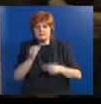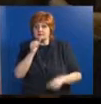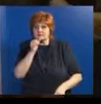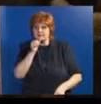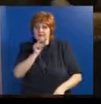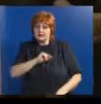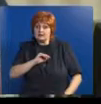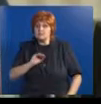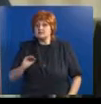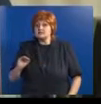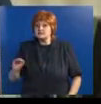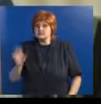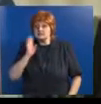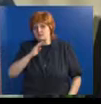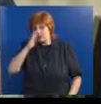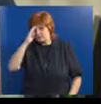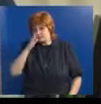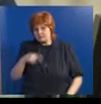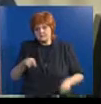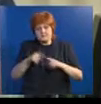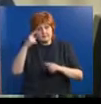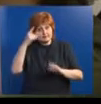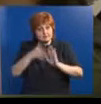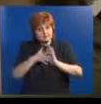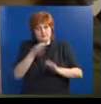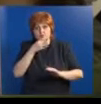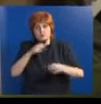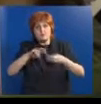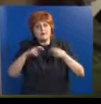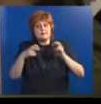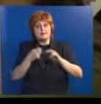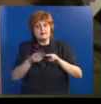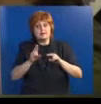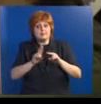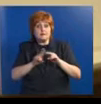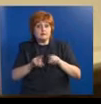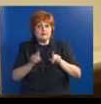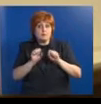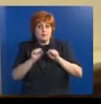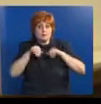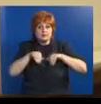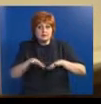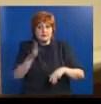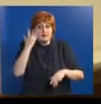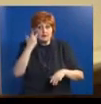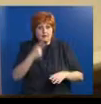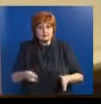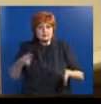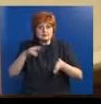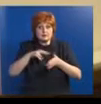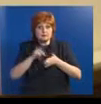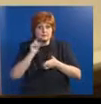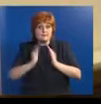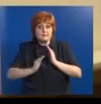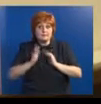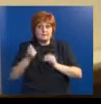работать с самими школьниками и их родителями и дать понять ребенку, что любая проблема – это лишь математическая задача. Когда он становится подростком, у